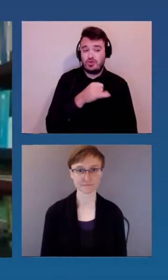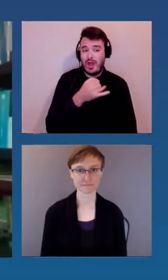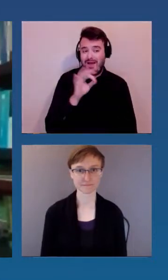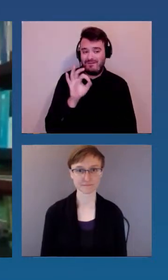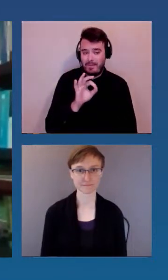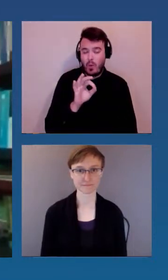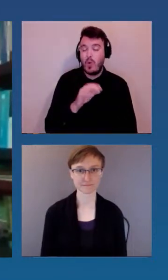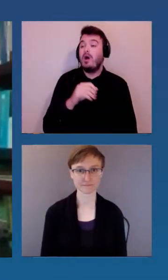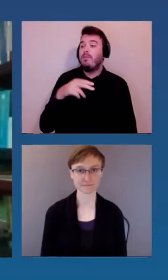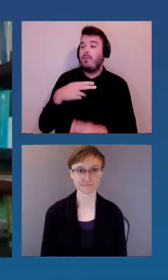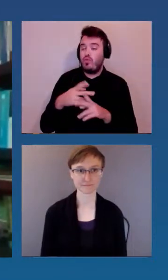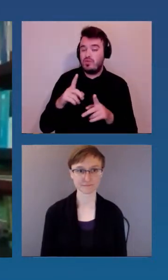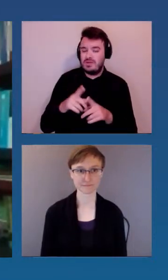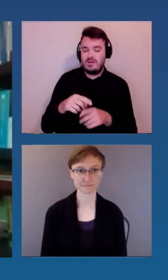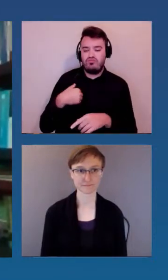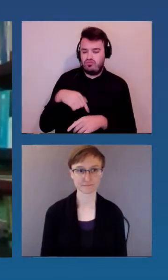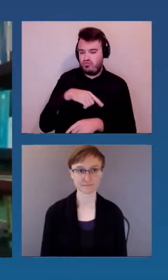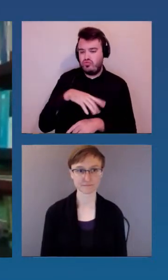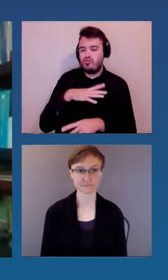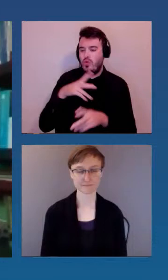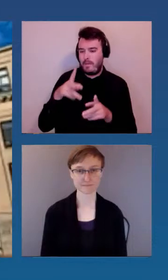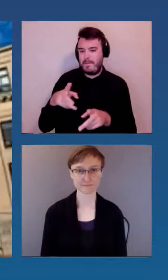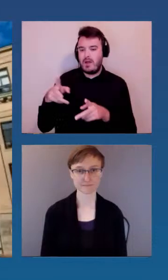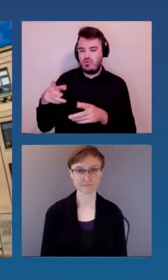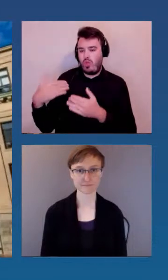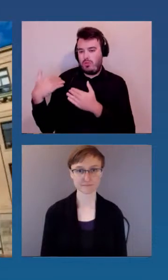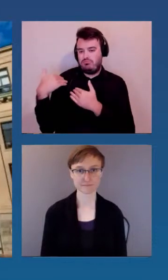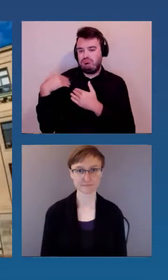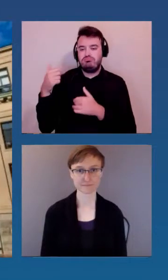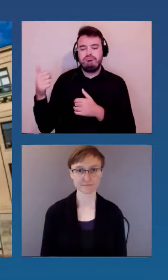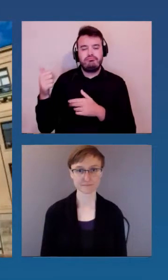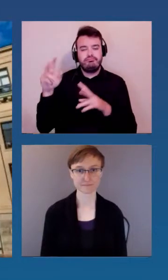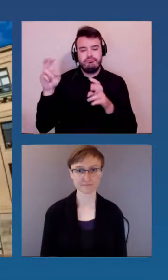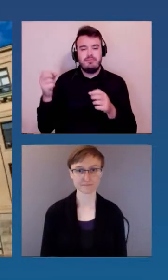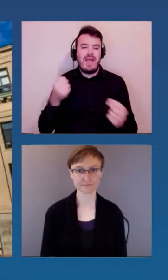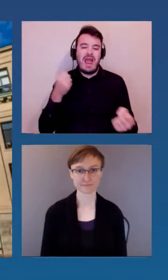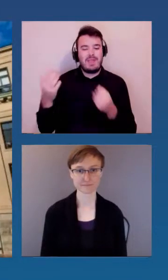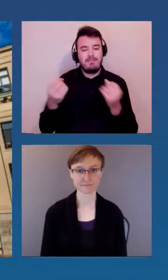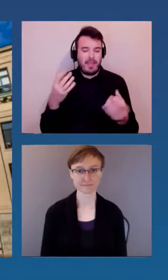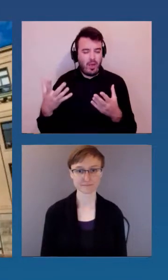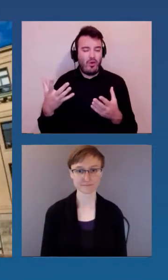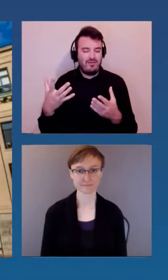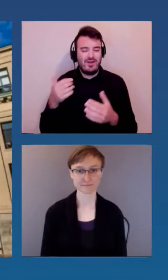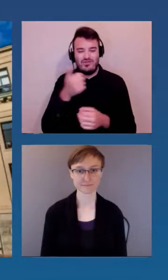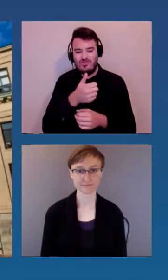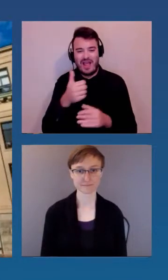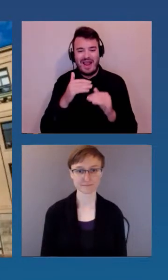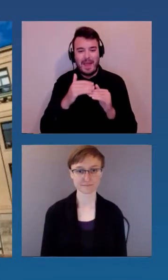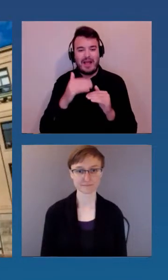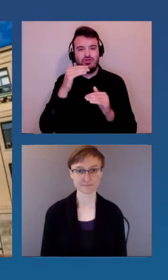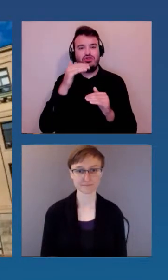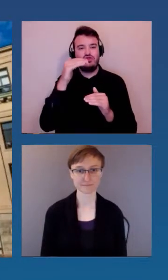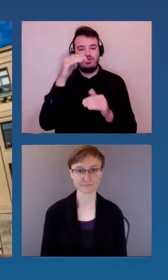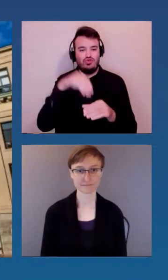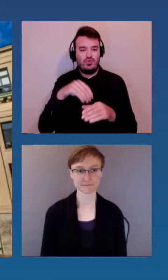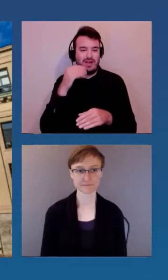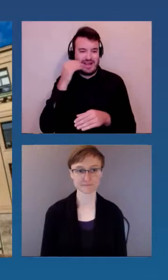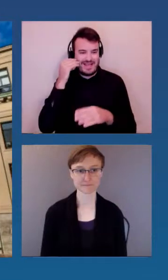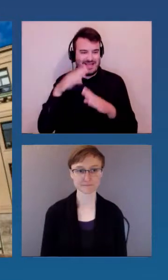leur masque. Alors, il y aura certainement un certain contrôle qui sera assuré